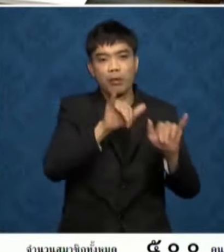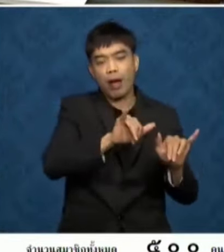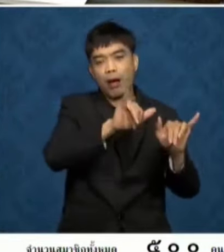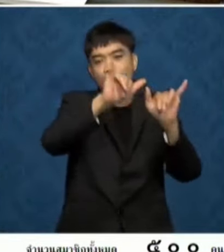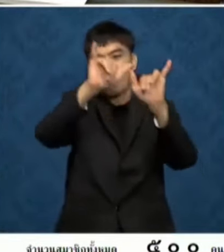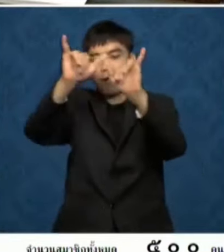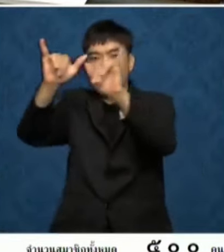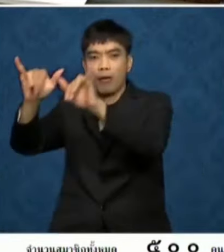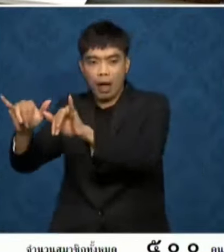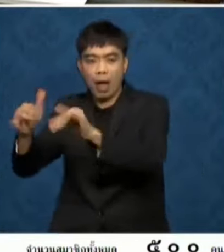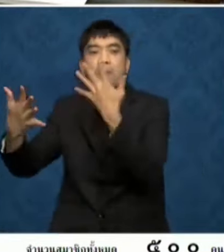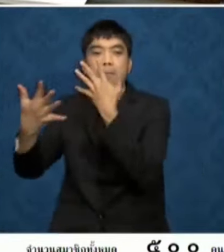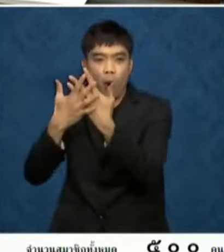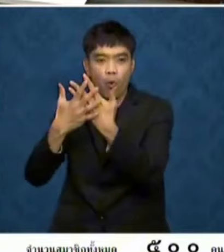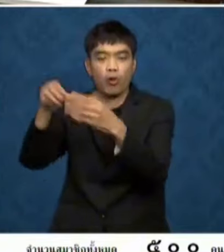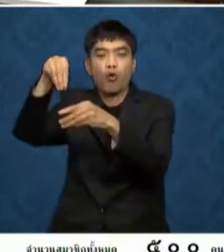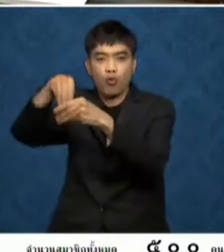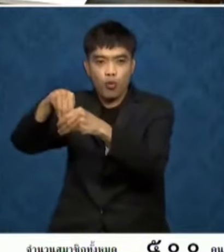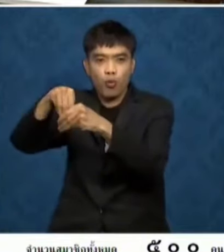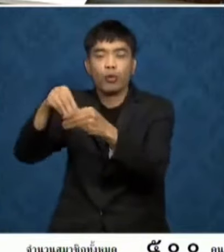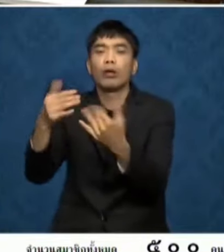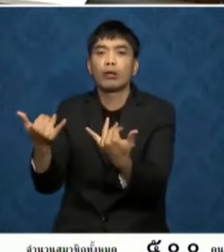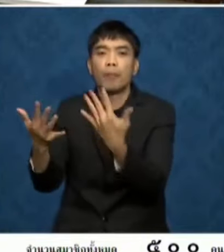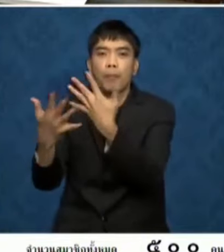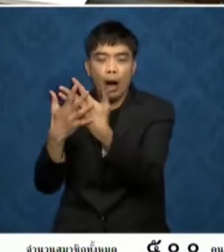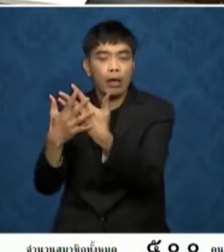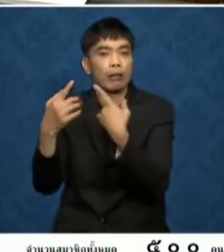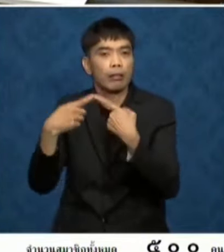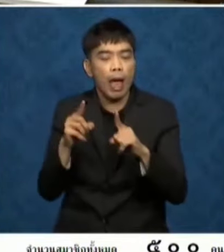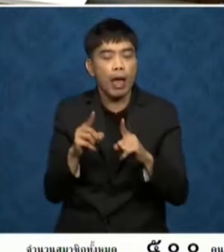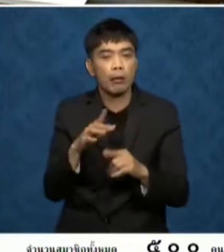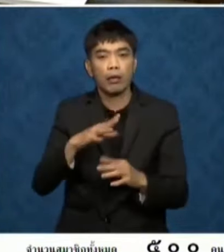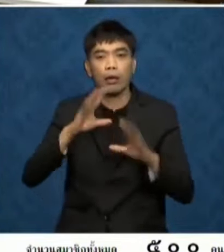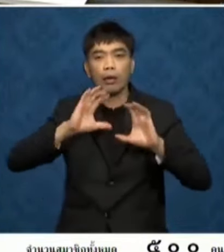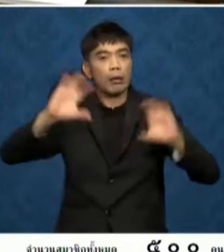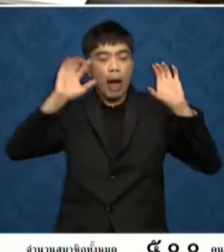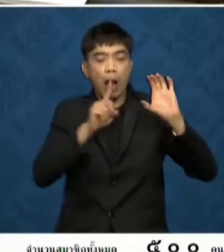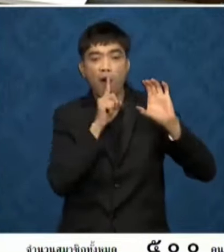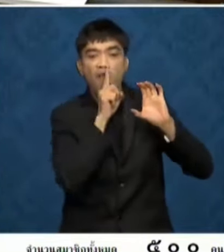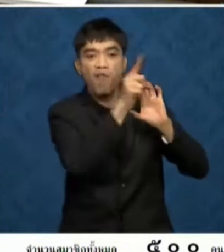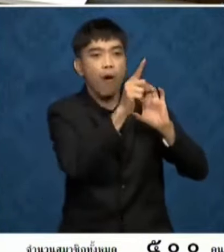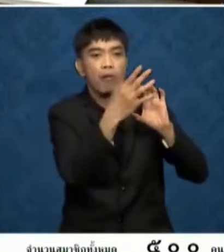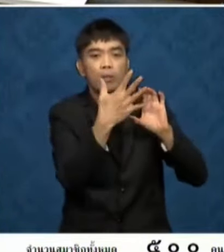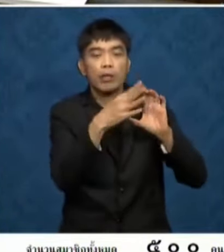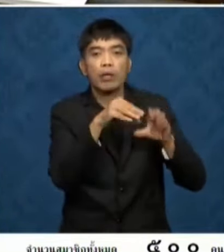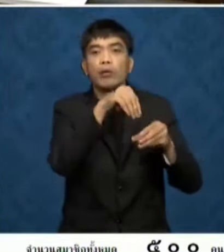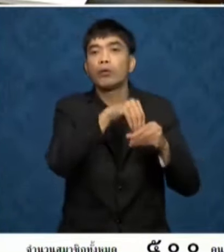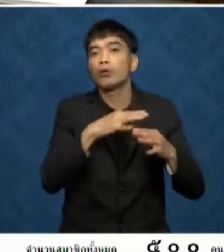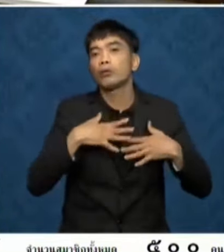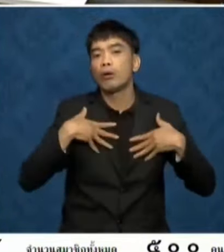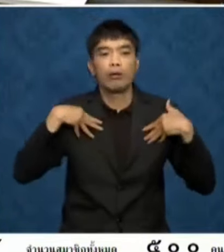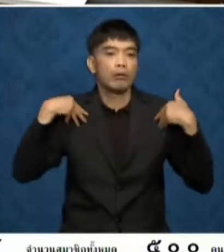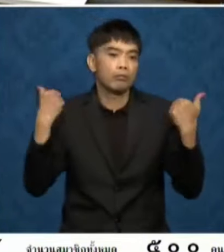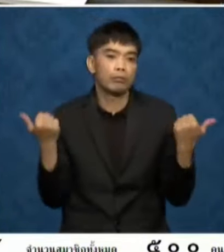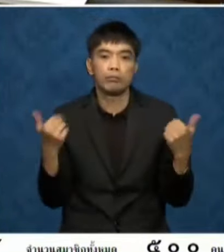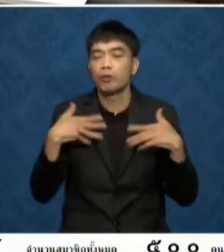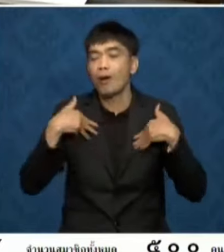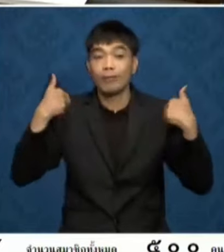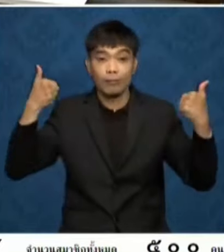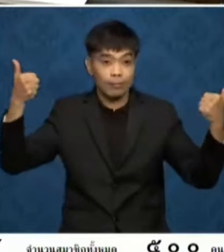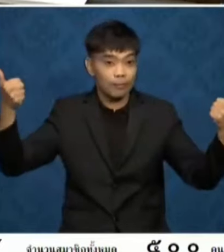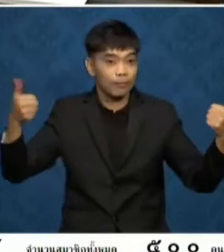ใหม่ที่เรียกว่าเรือนจำแต่วันนี้ค่ะนอกจากรัฐบาลจะไม่เอาผิดอะไรพลเอกประยุทธ์ยังอยู่สบายแถมรัฐบาลเพื่อไ